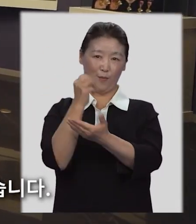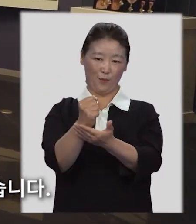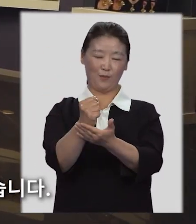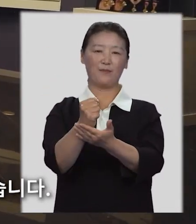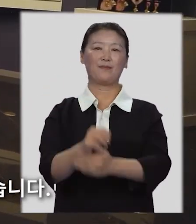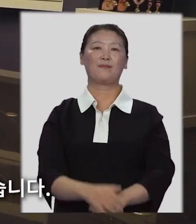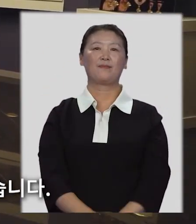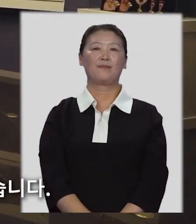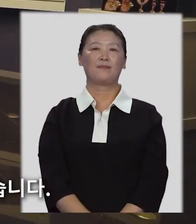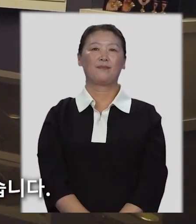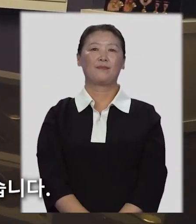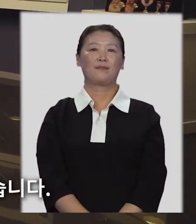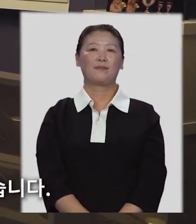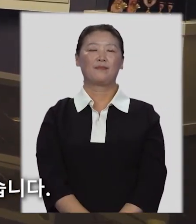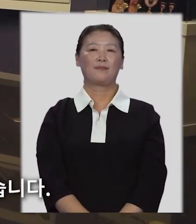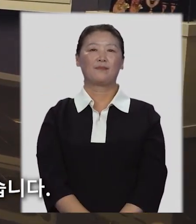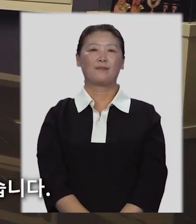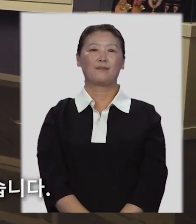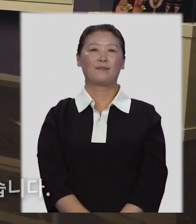있습니다.